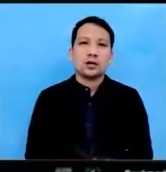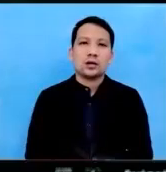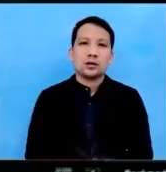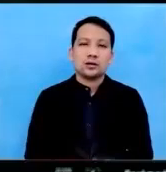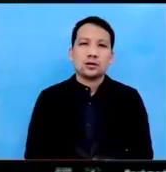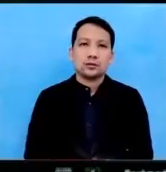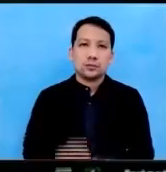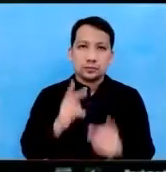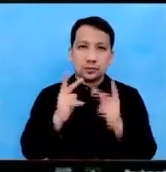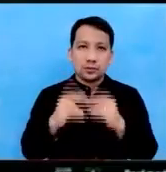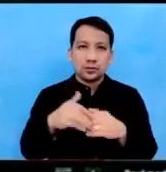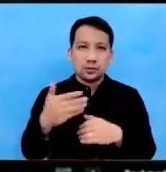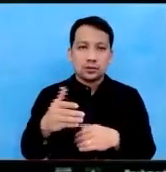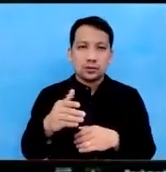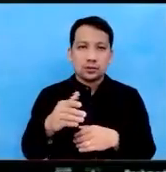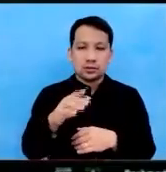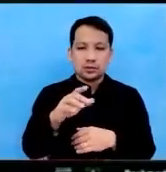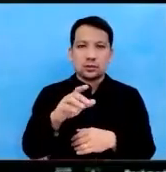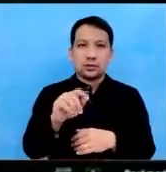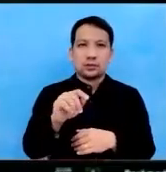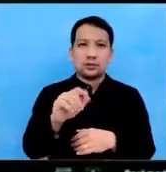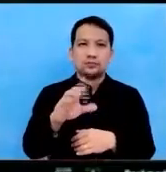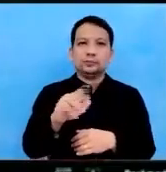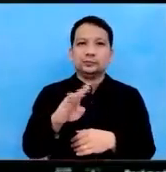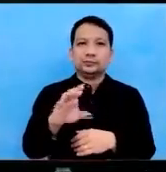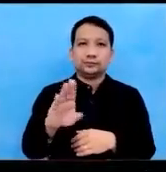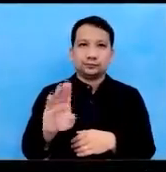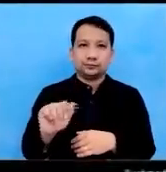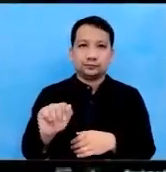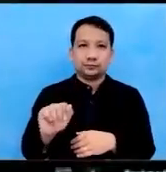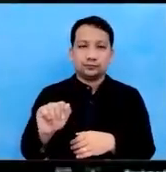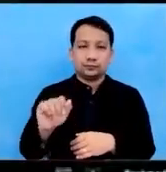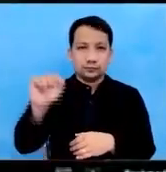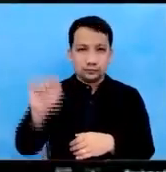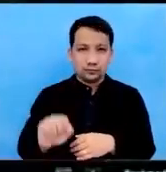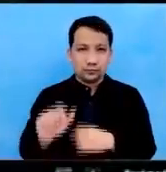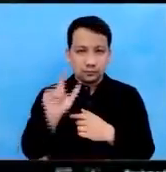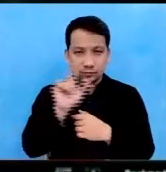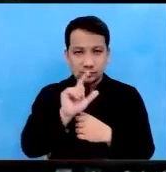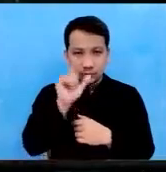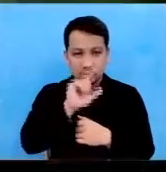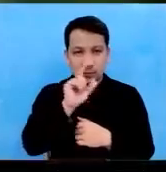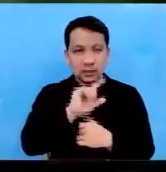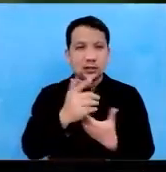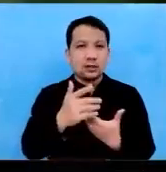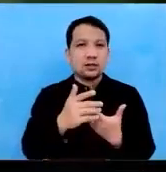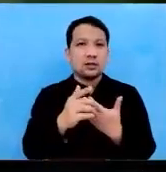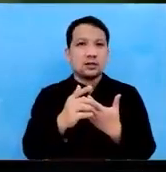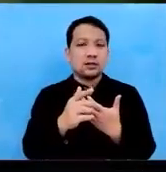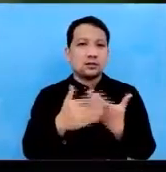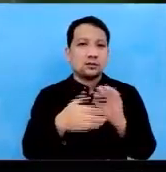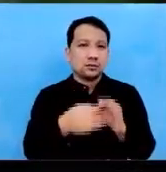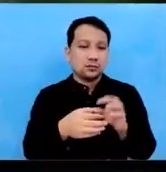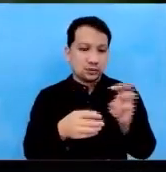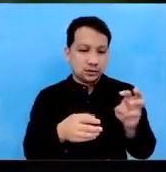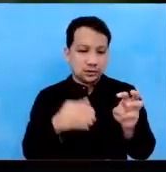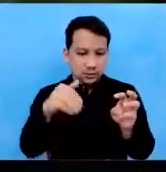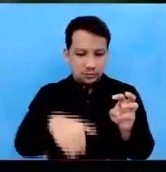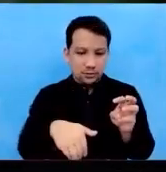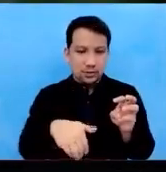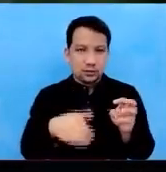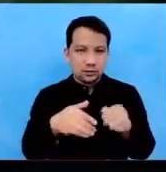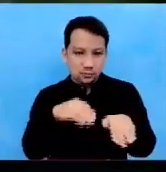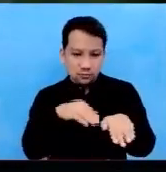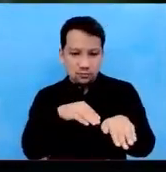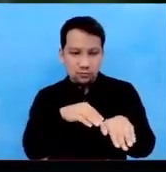Plaza na karaniwang dinadaanan ng mga sasakyan galing Southern Luzon. Kanina nga bago mag-alas 6 ng gabi ay mabigat na ang daloy ng mga sasakyan